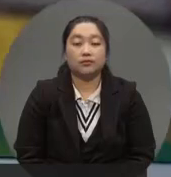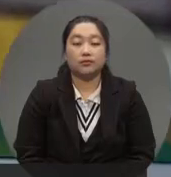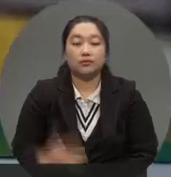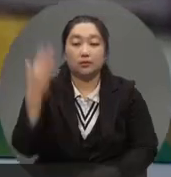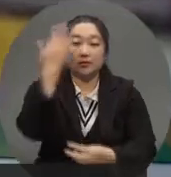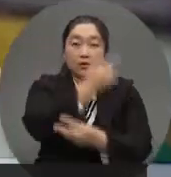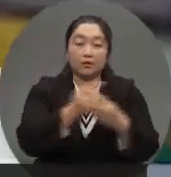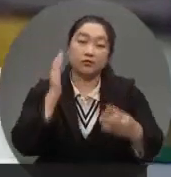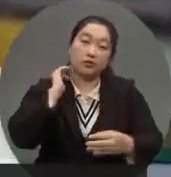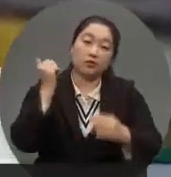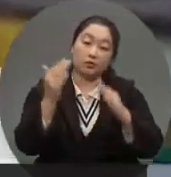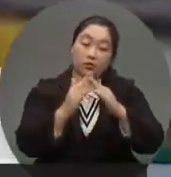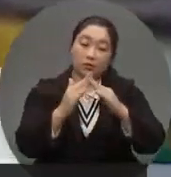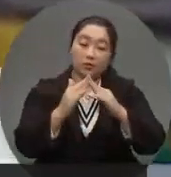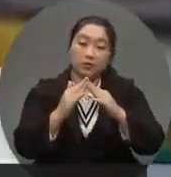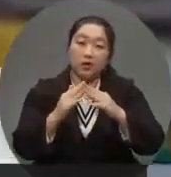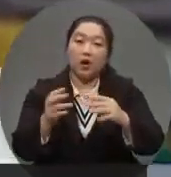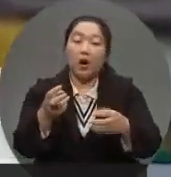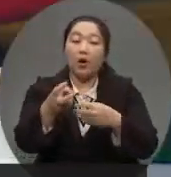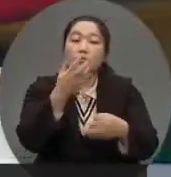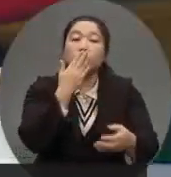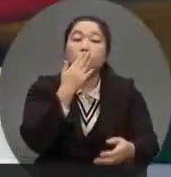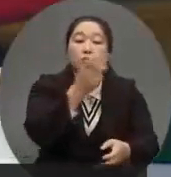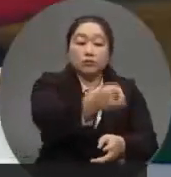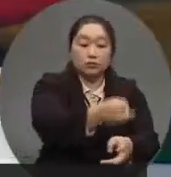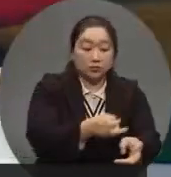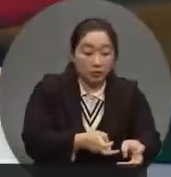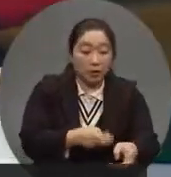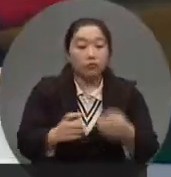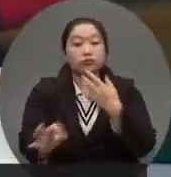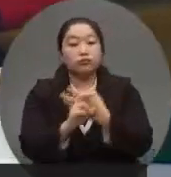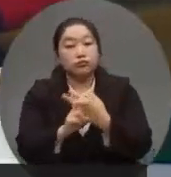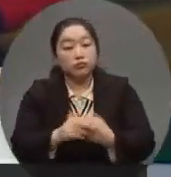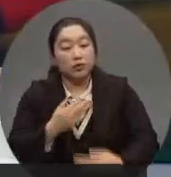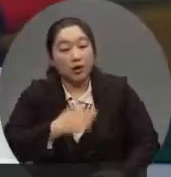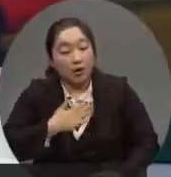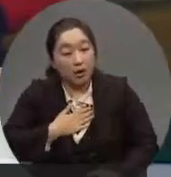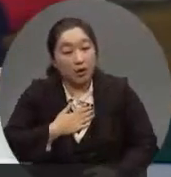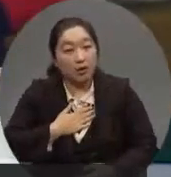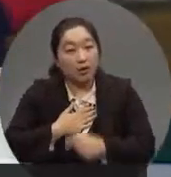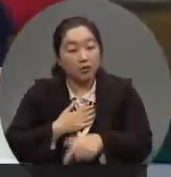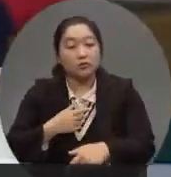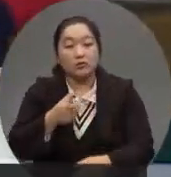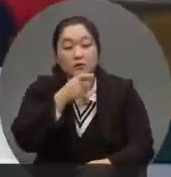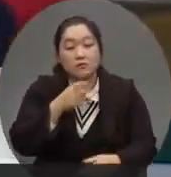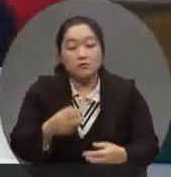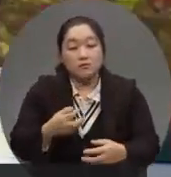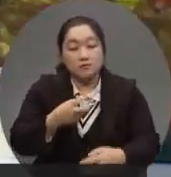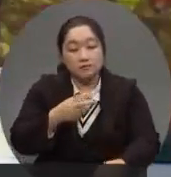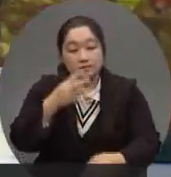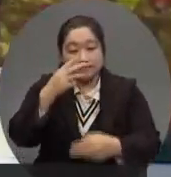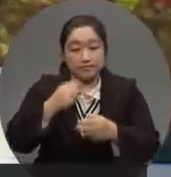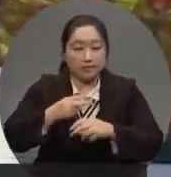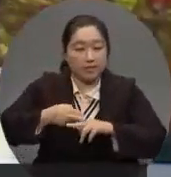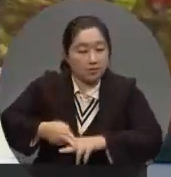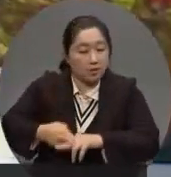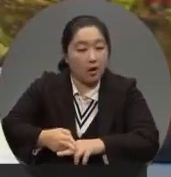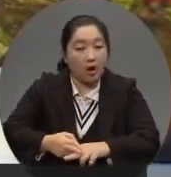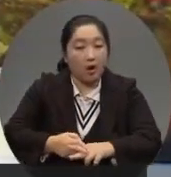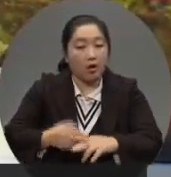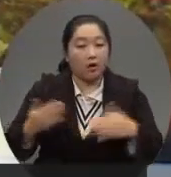청남대가 불법인 줄 알면서 상수원 보호구역에 푸드트럭 운영을 밀어붙인 사실이 도의회 행정